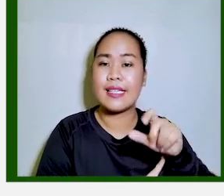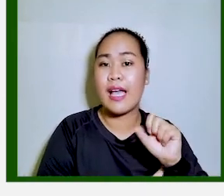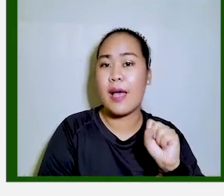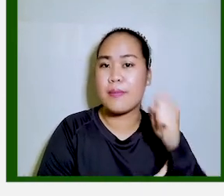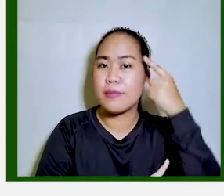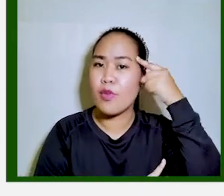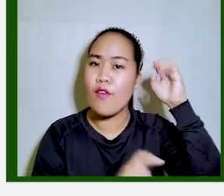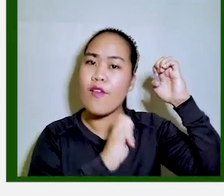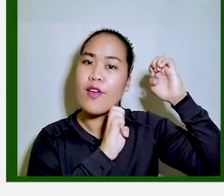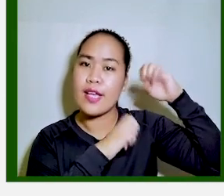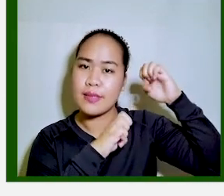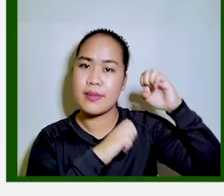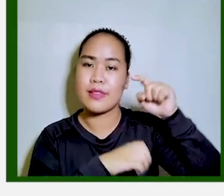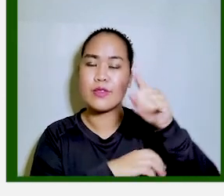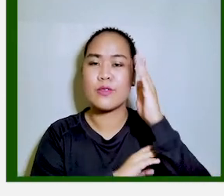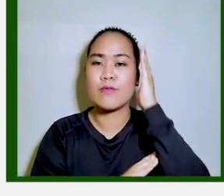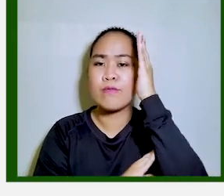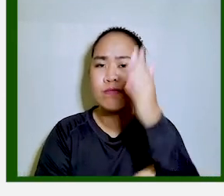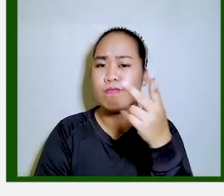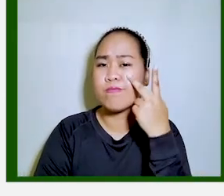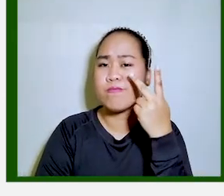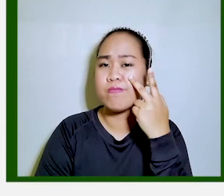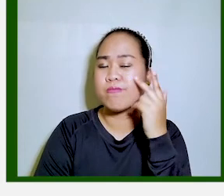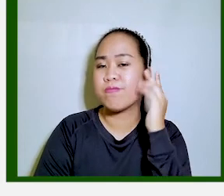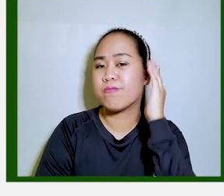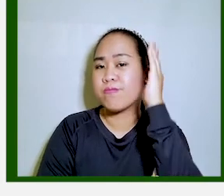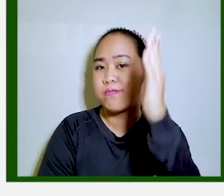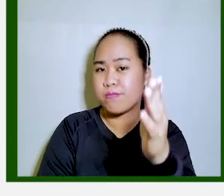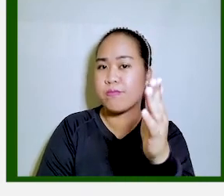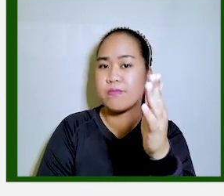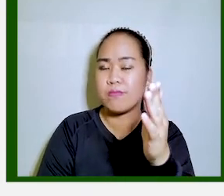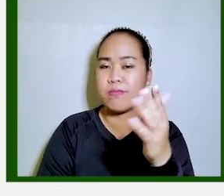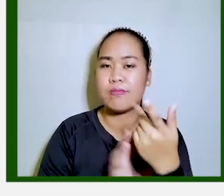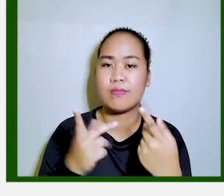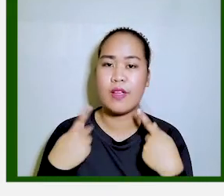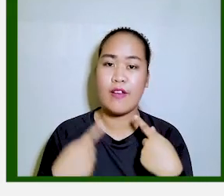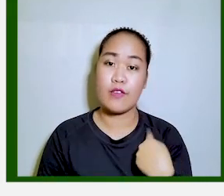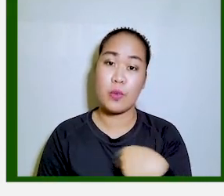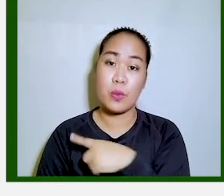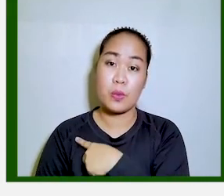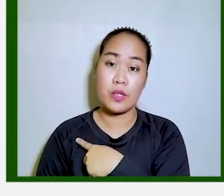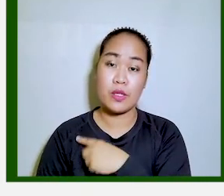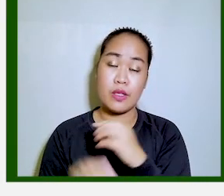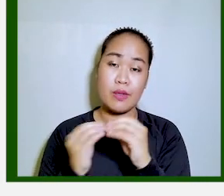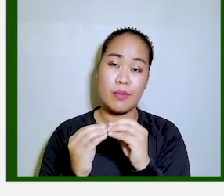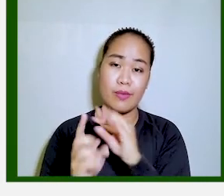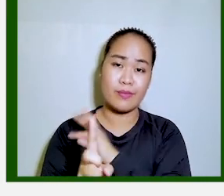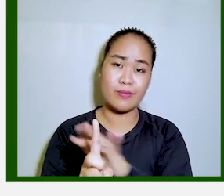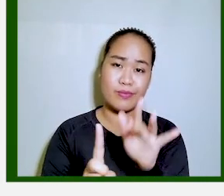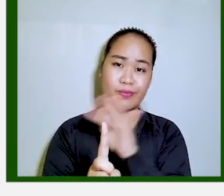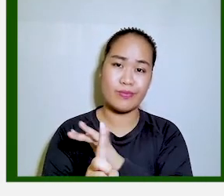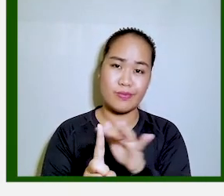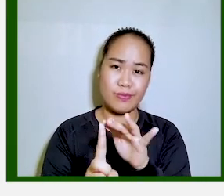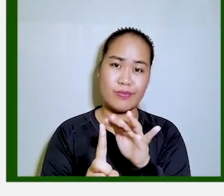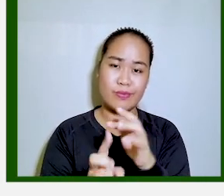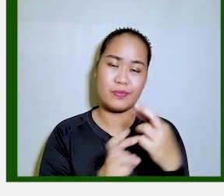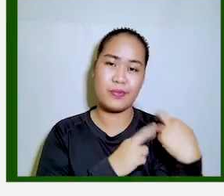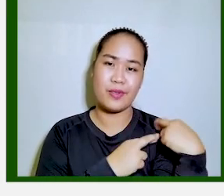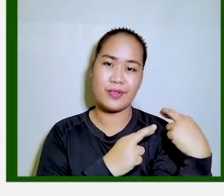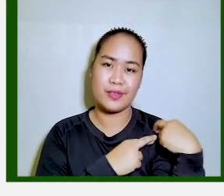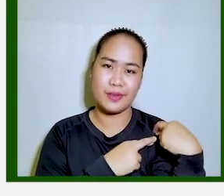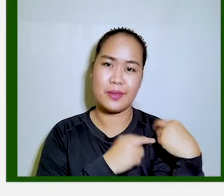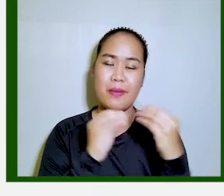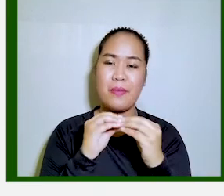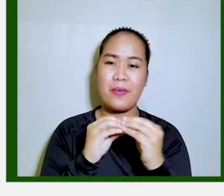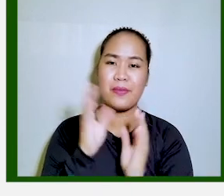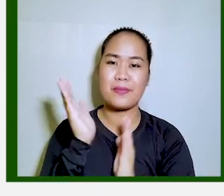to. At makikita niyo rin naman in the end, no, like kami sa aming pag-govern or ang aming paglilingkod